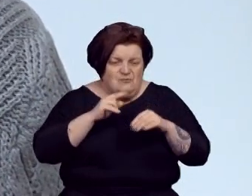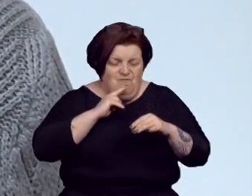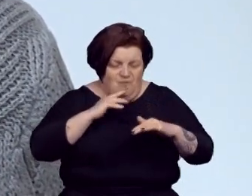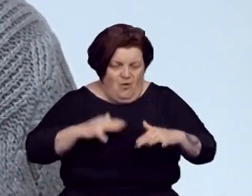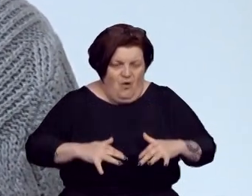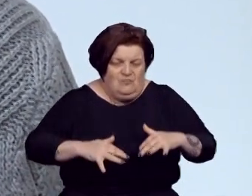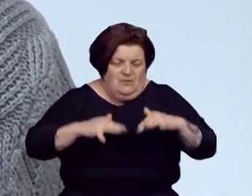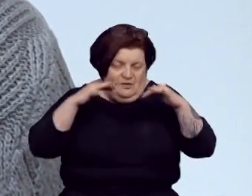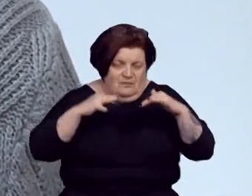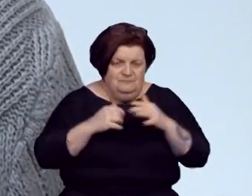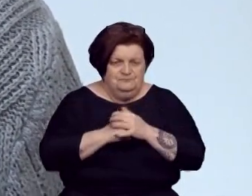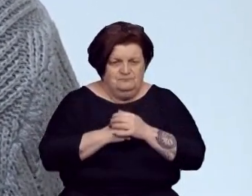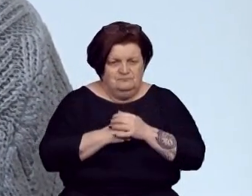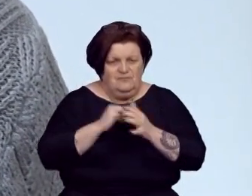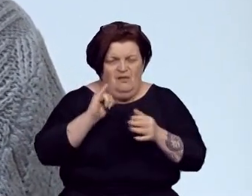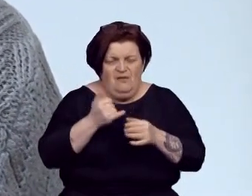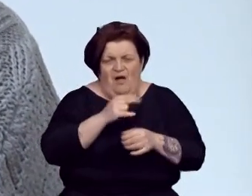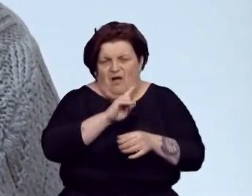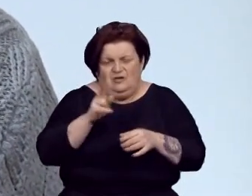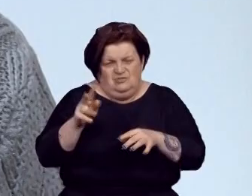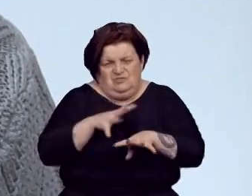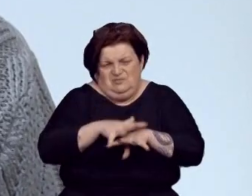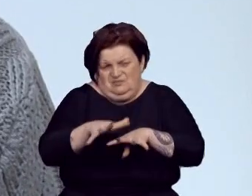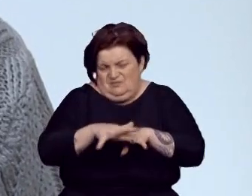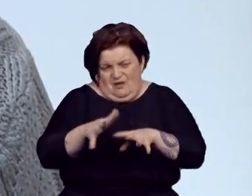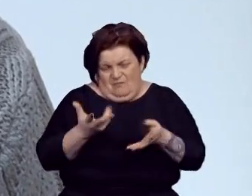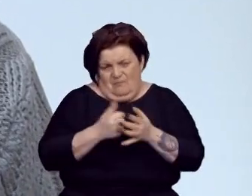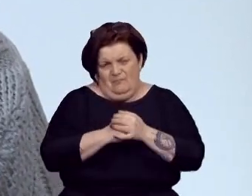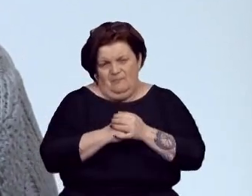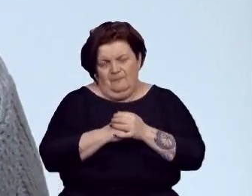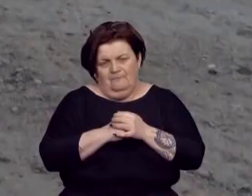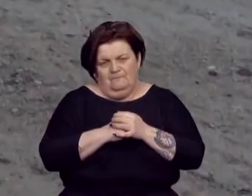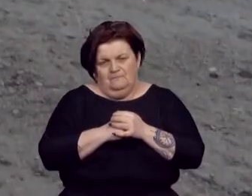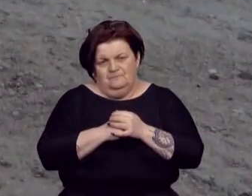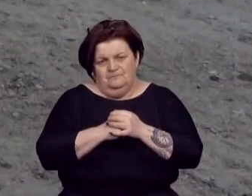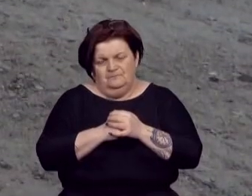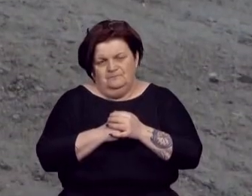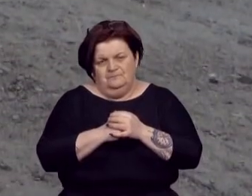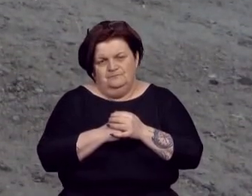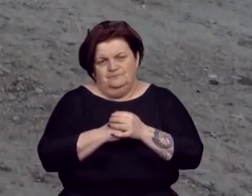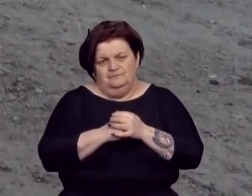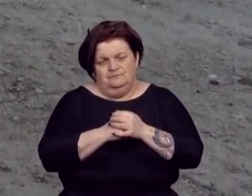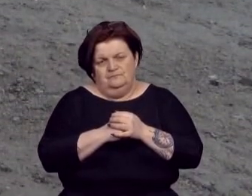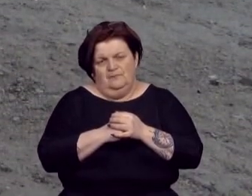to stać się niewydajne, tak? No, jak każdy system kanalizacji deszczowej przy nawalnym opadzie deszczu.